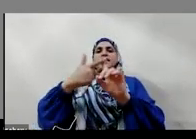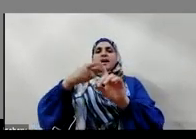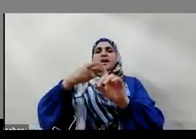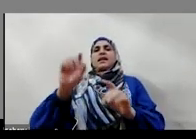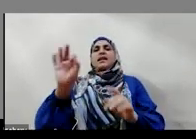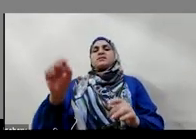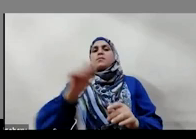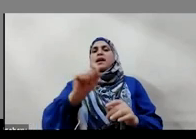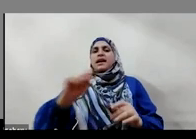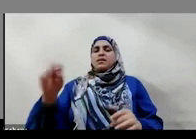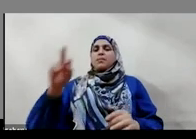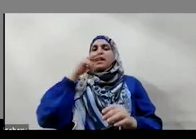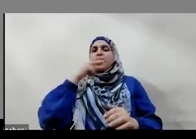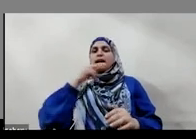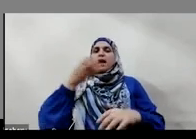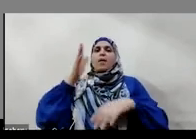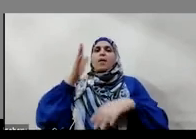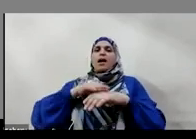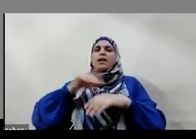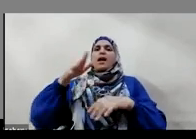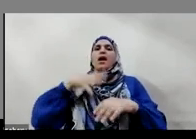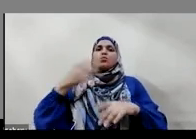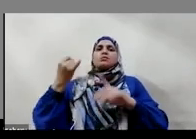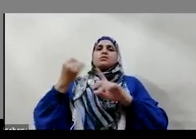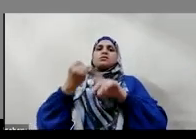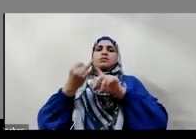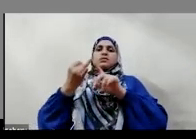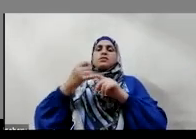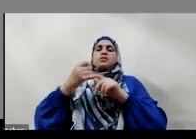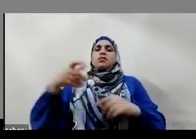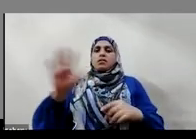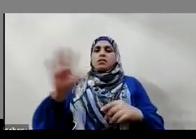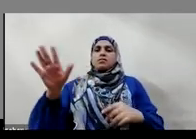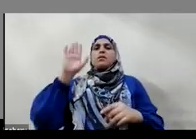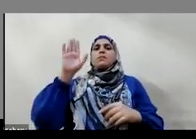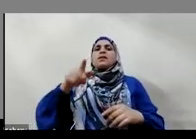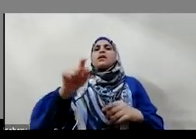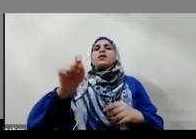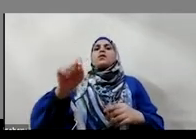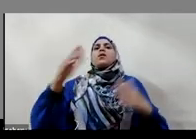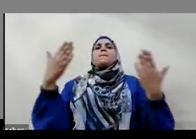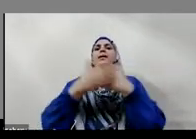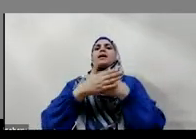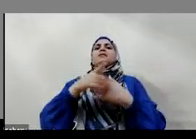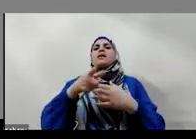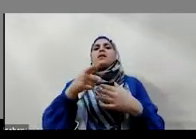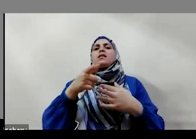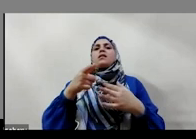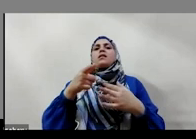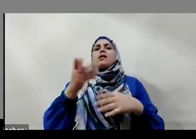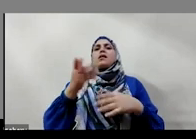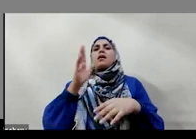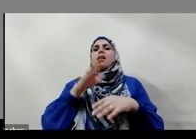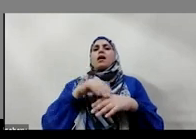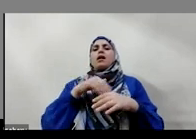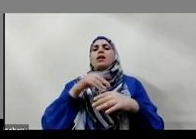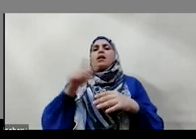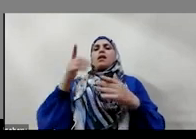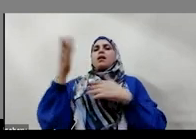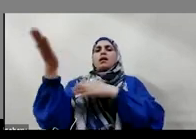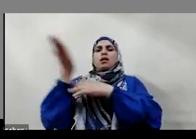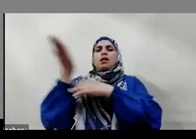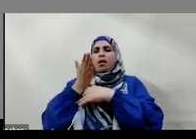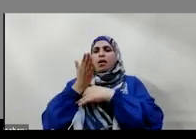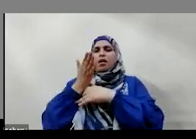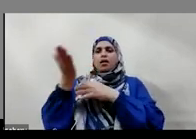هيكتب بقى الكلام عن حضراتكم اللي هو عايز يقوله، وتاني صفحة دي ممكن يستبدلها على بلاتر هيد من الانستيتيوشن اللي هو شغال